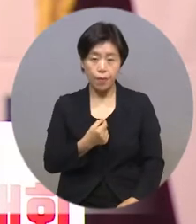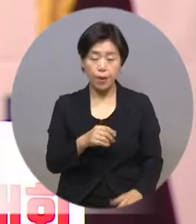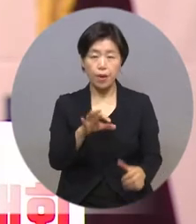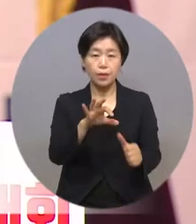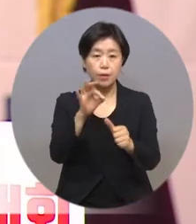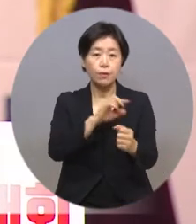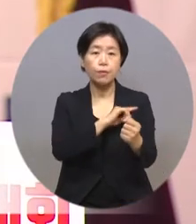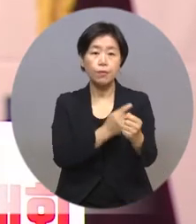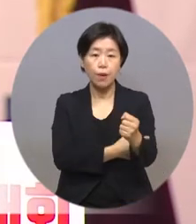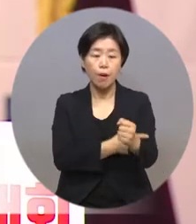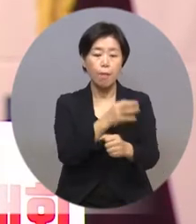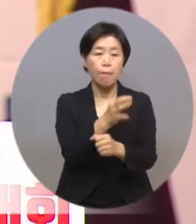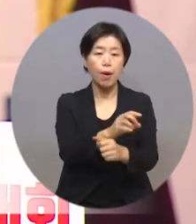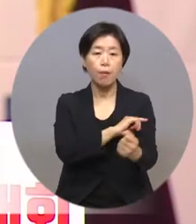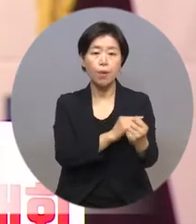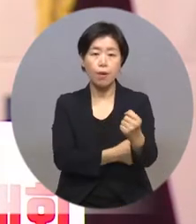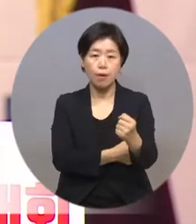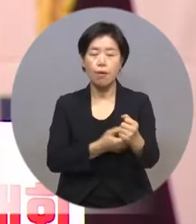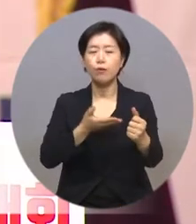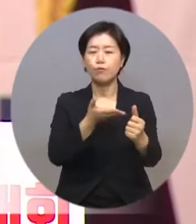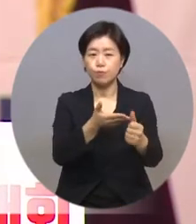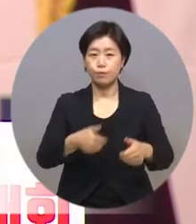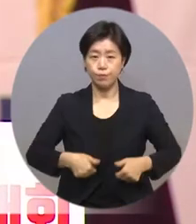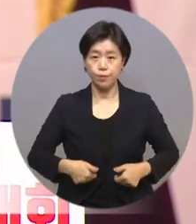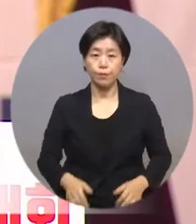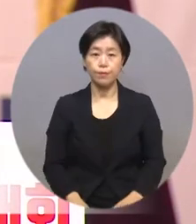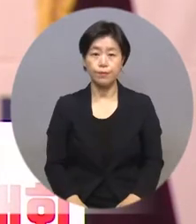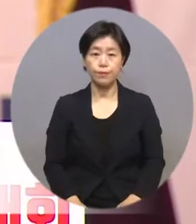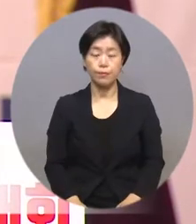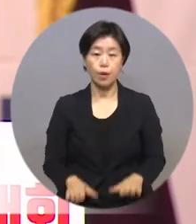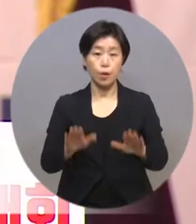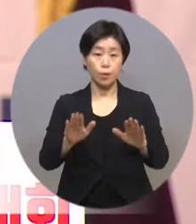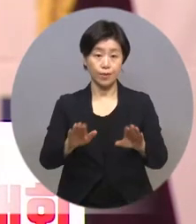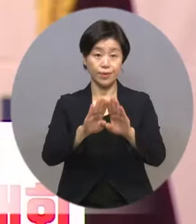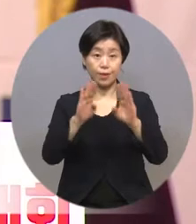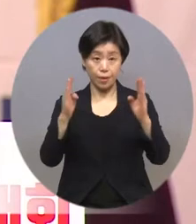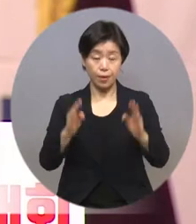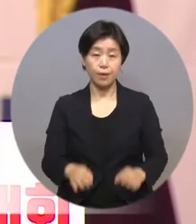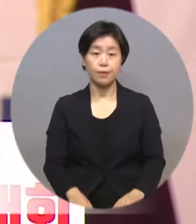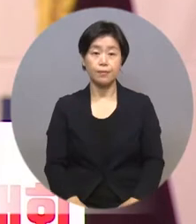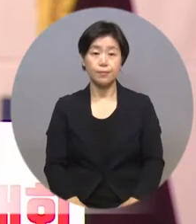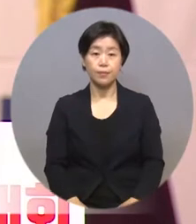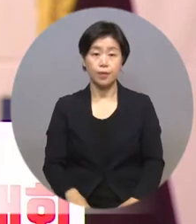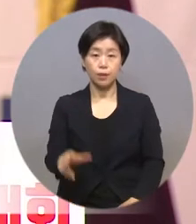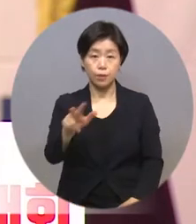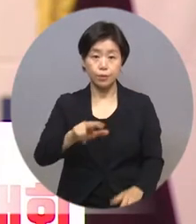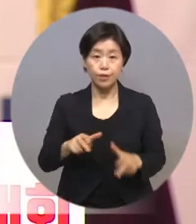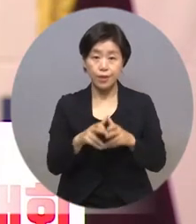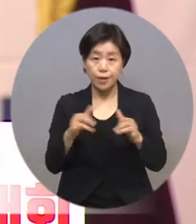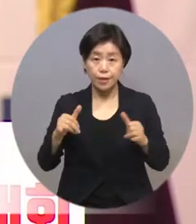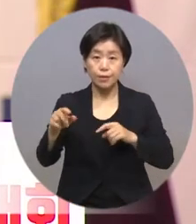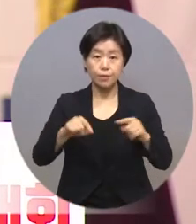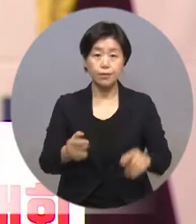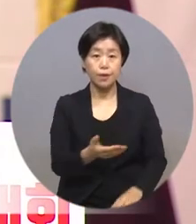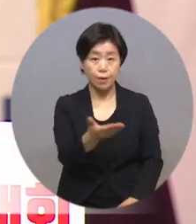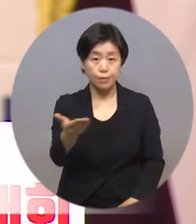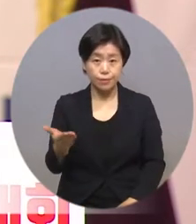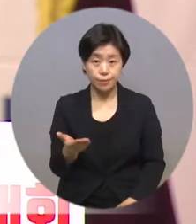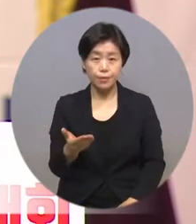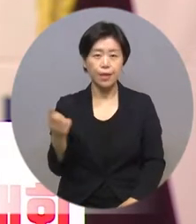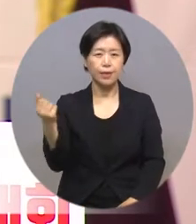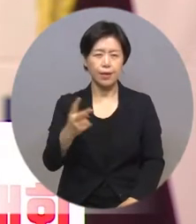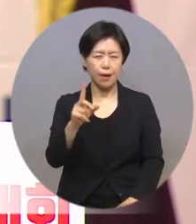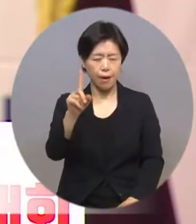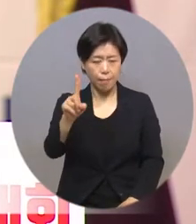선택권과 구매력을 갖도록 해야 합니다. 오늘 개최되는 이 대회에서 전국 장애인 지도자 여러분들이